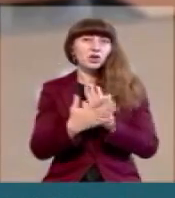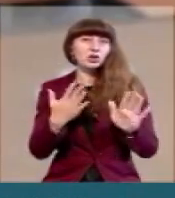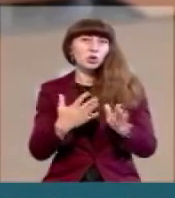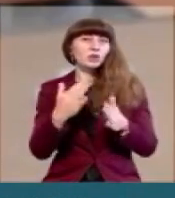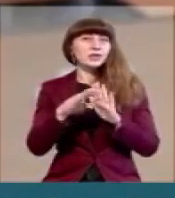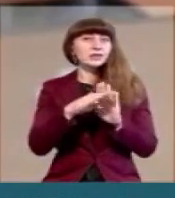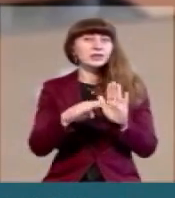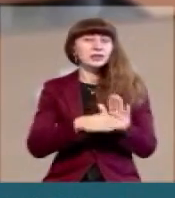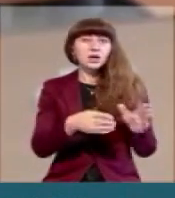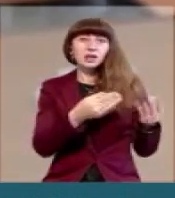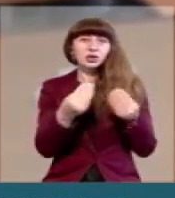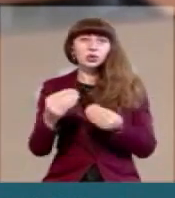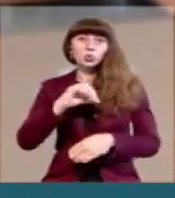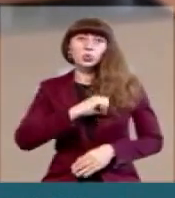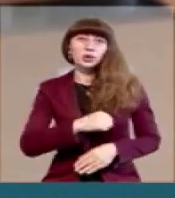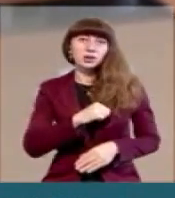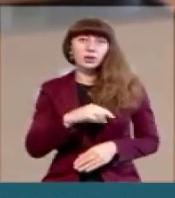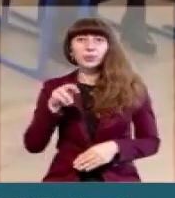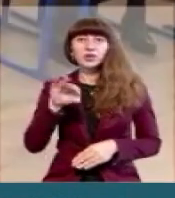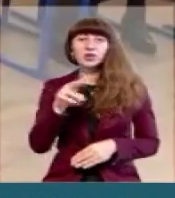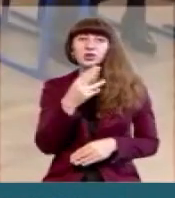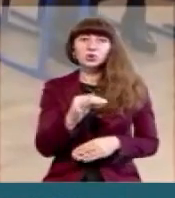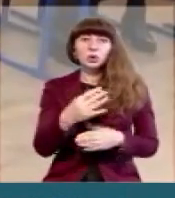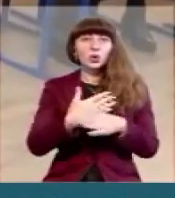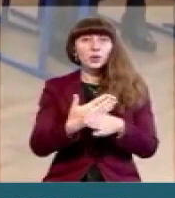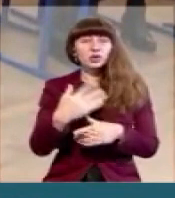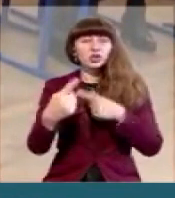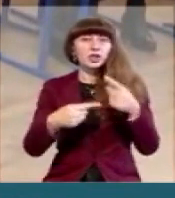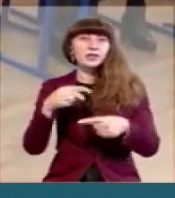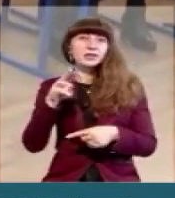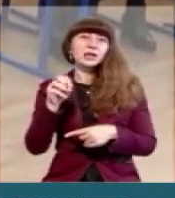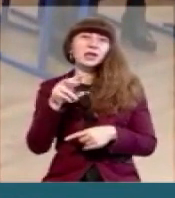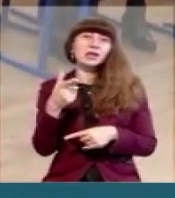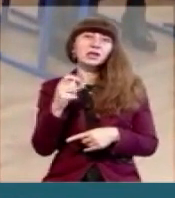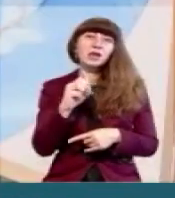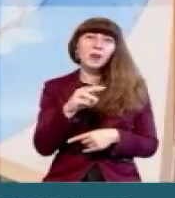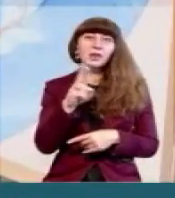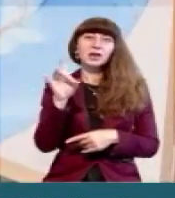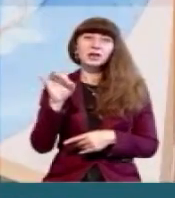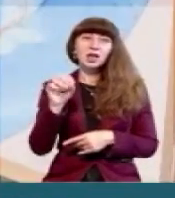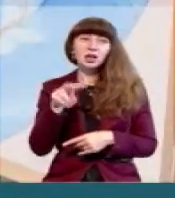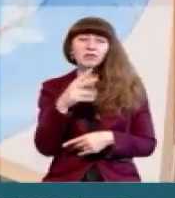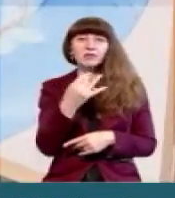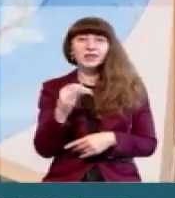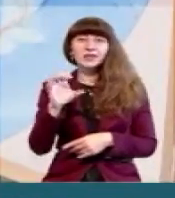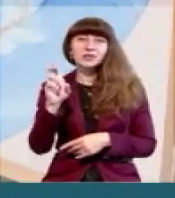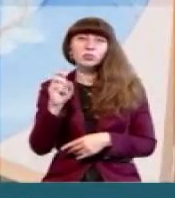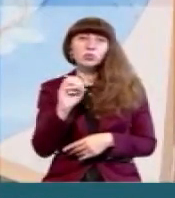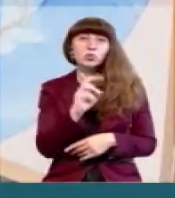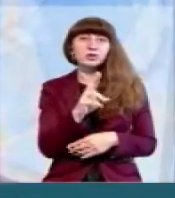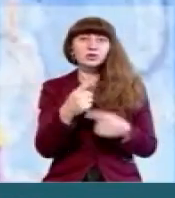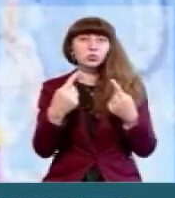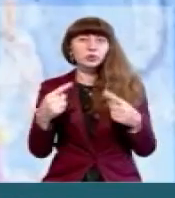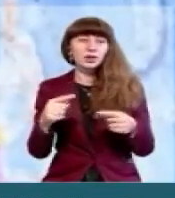Instagram, Telegram арқылы құқықтық әдістемелік көмек көрсетеді. Бүгінге дейін департамент қызметкерлері Telegram арнада педагогтар мен